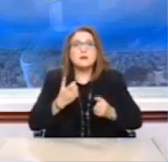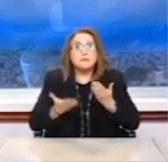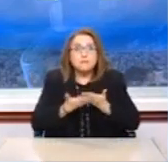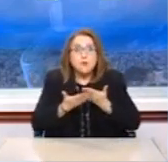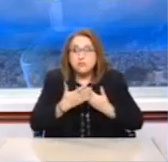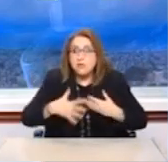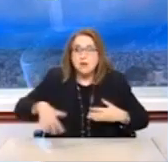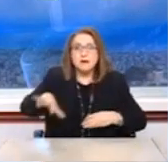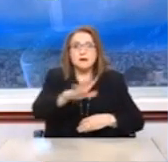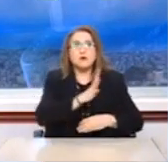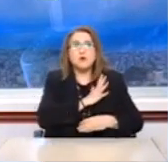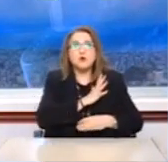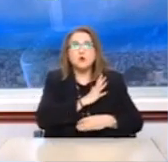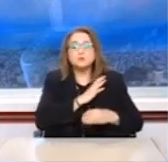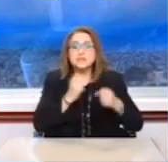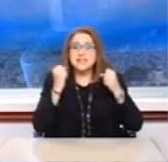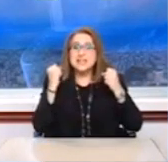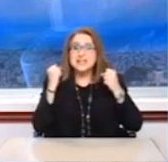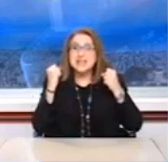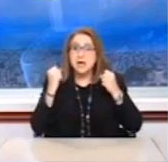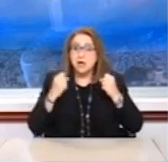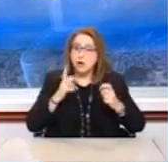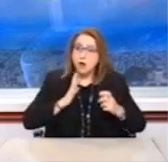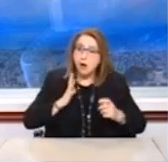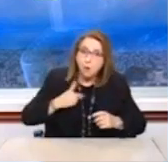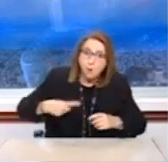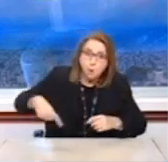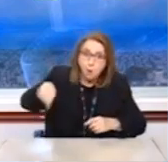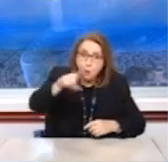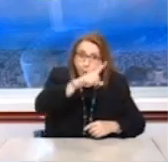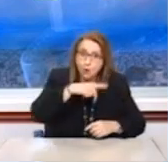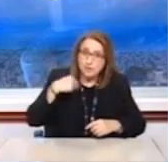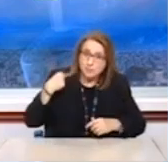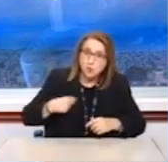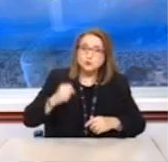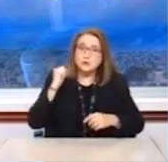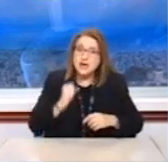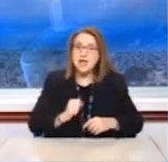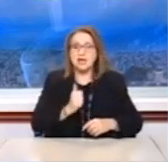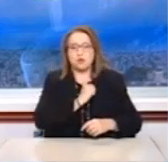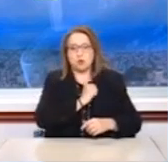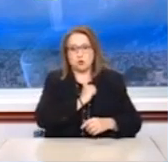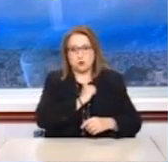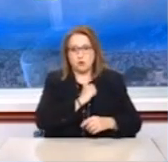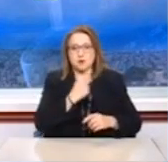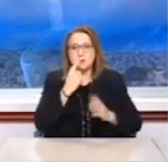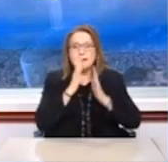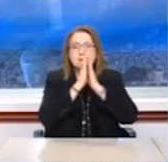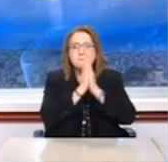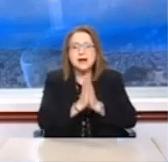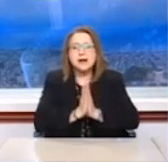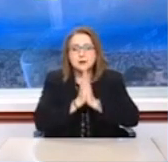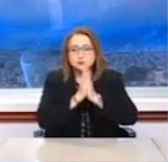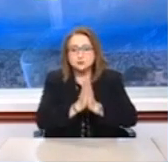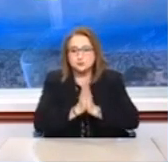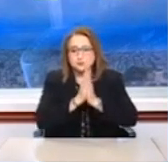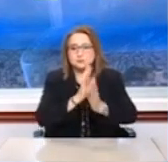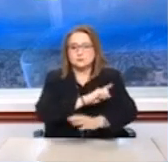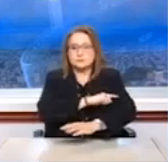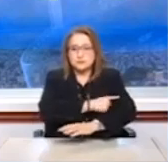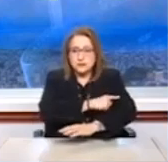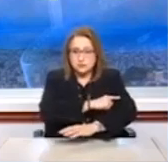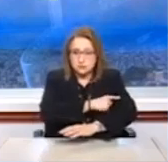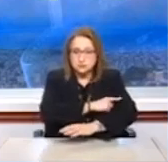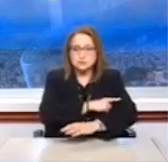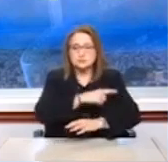στην ιδιωτική. Κάνω έκκληση σε ιατρούς, νοσηλευτές και παραϊατρικό